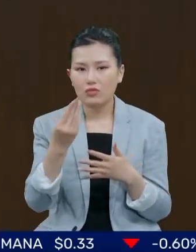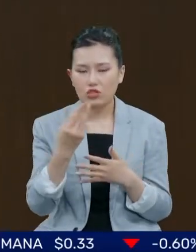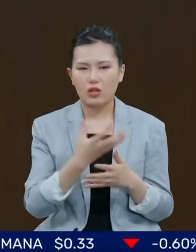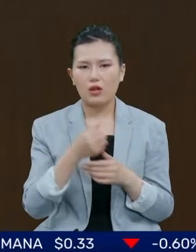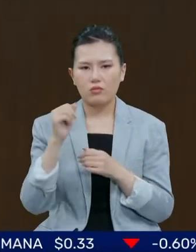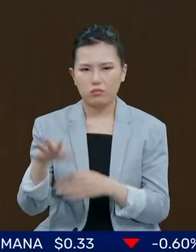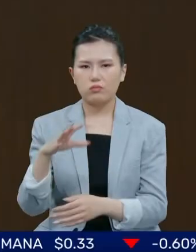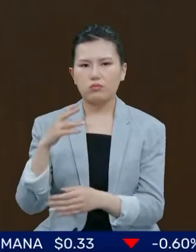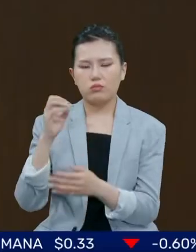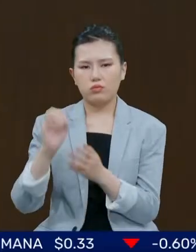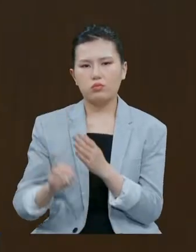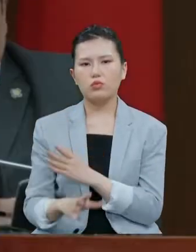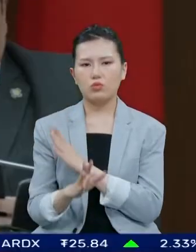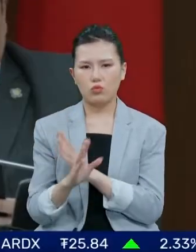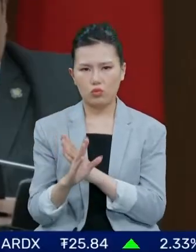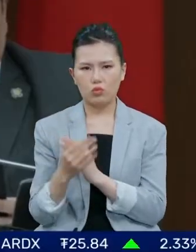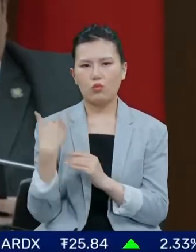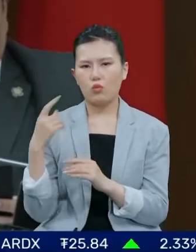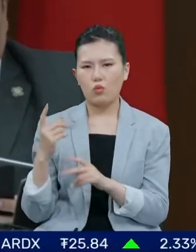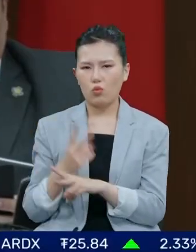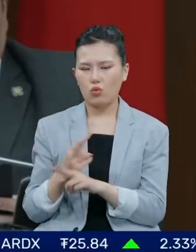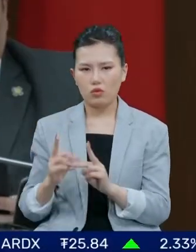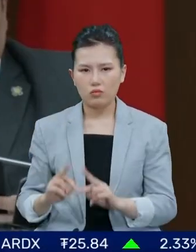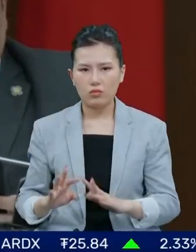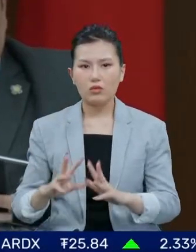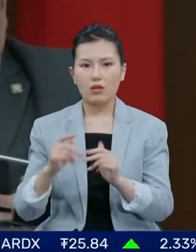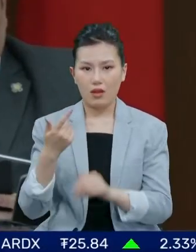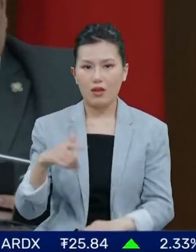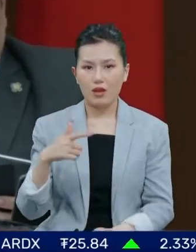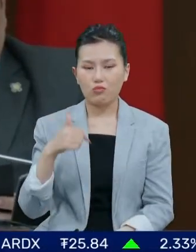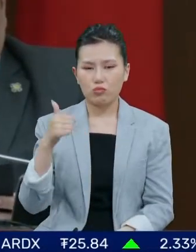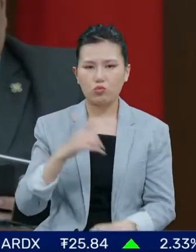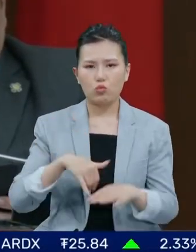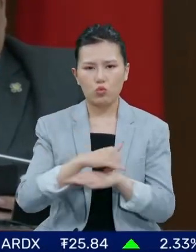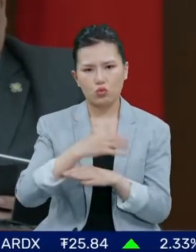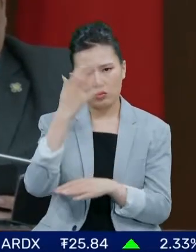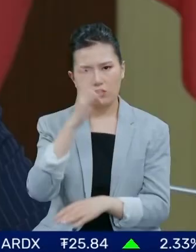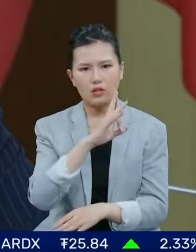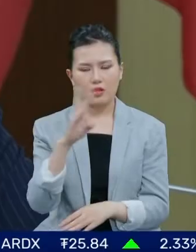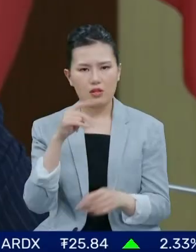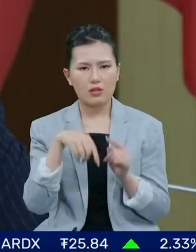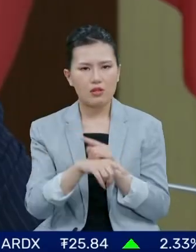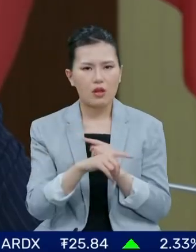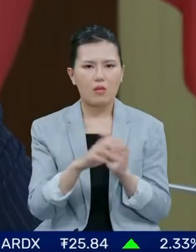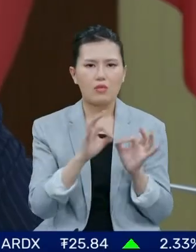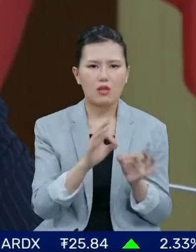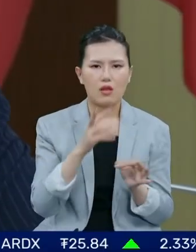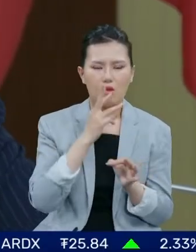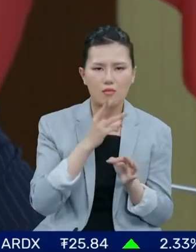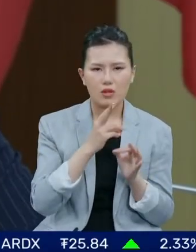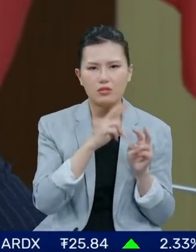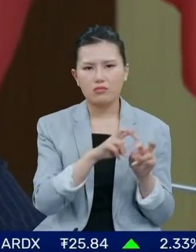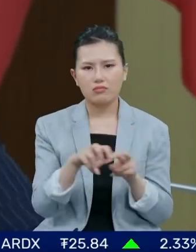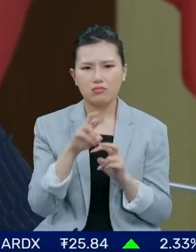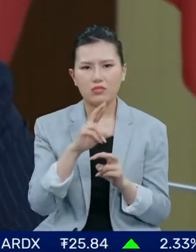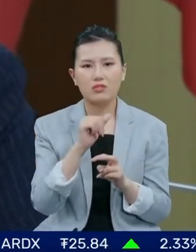одоо мөрдөгдөж байгаа хуулиасаа дээрсэн ч улс төрийн намын дотоод засаглал ил тод байдалтай холбоотой харилцааг бүрэн дүрэн зохицуулахаар